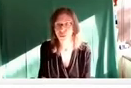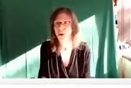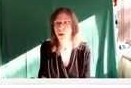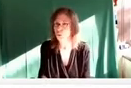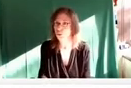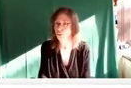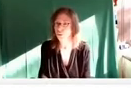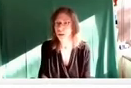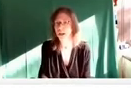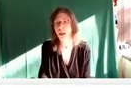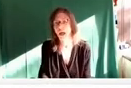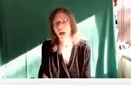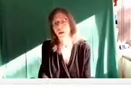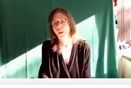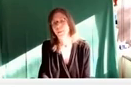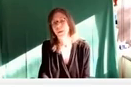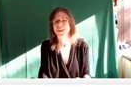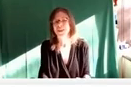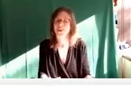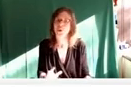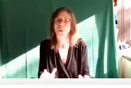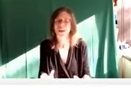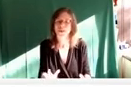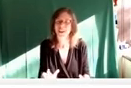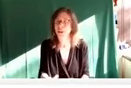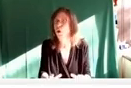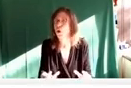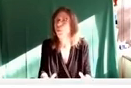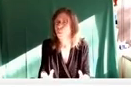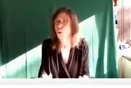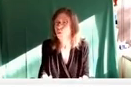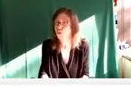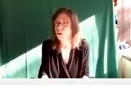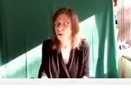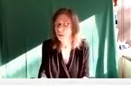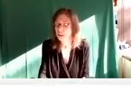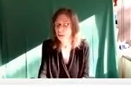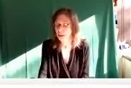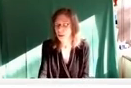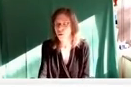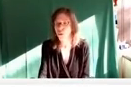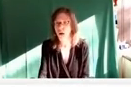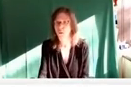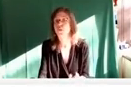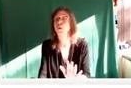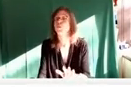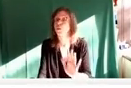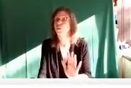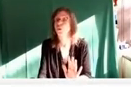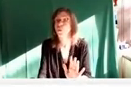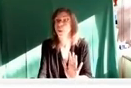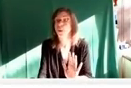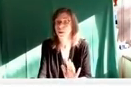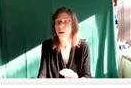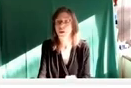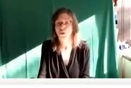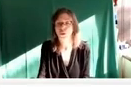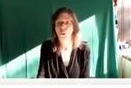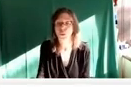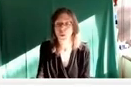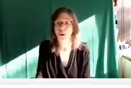peut-être vu dans les journaux aussi. Mais disons qu'on ne parle pas vraiment de reproductibilité en soi, mais je me trompe